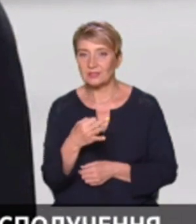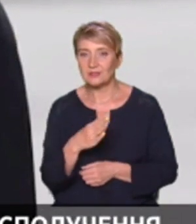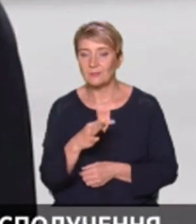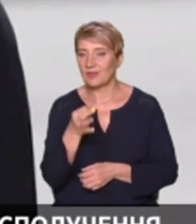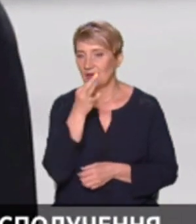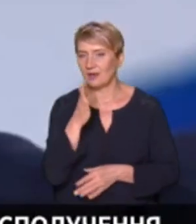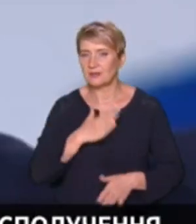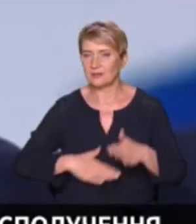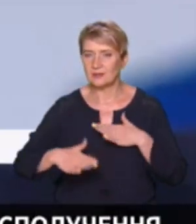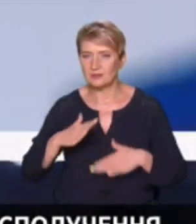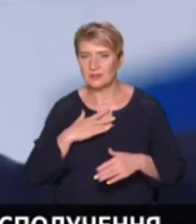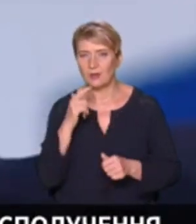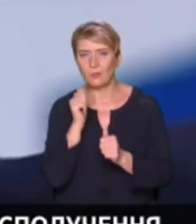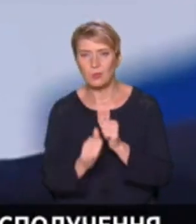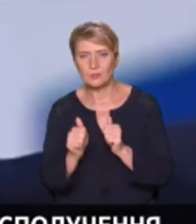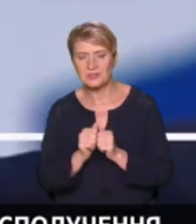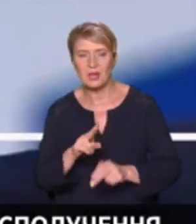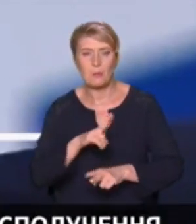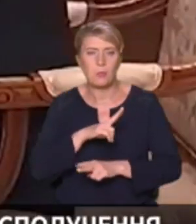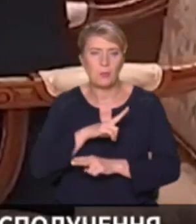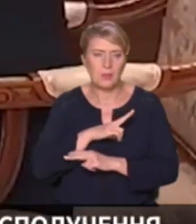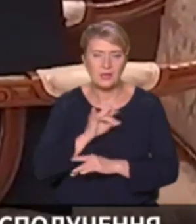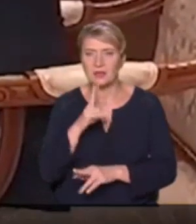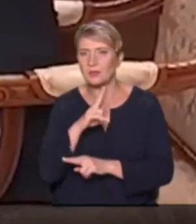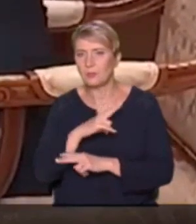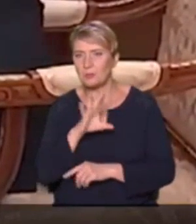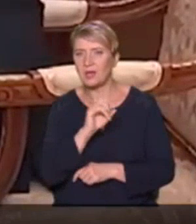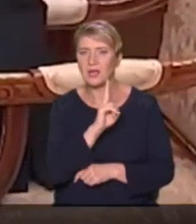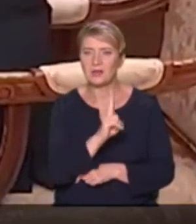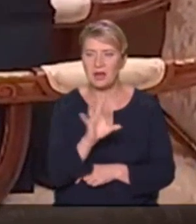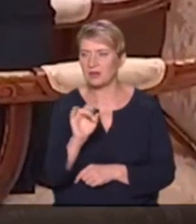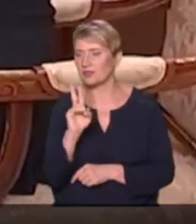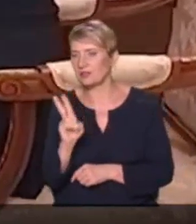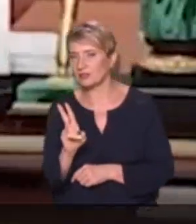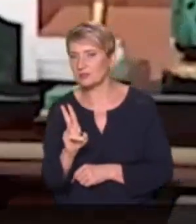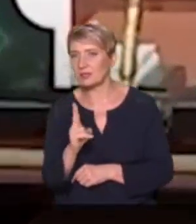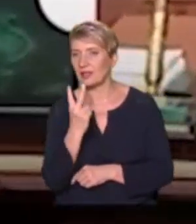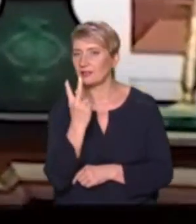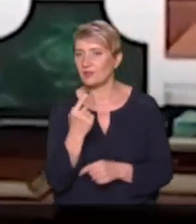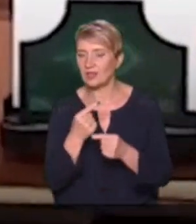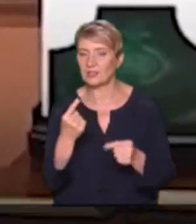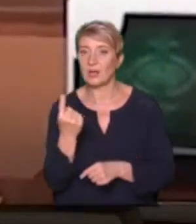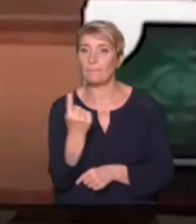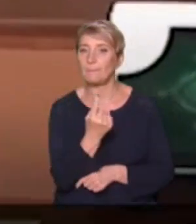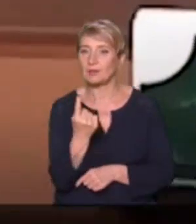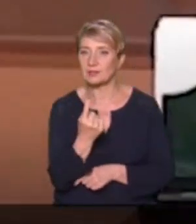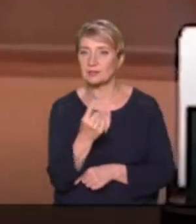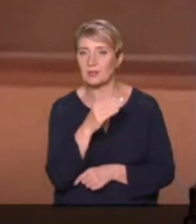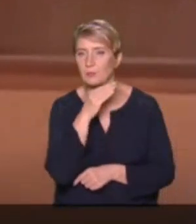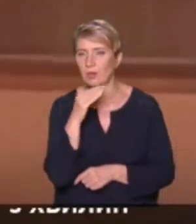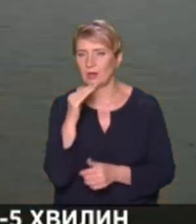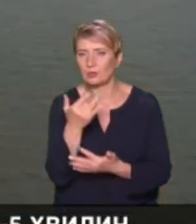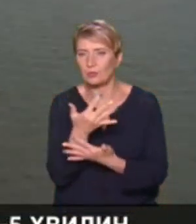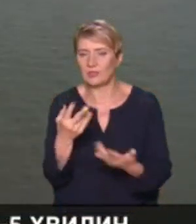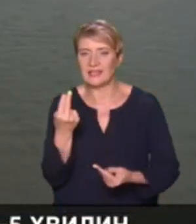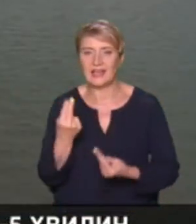радіємо. Постійні гойдалки «помер, не помер», «рак, не рак» націлені на дві речі. Перша – багатокомпонентні ігри,